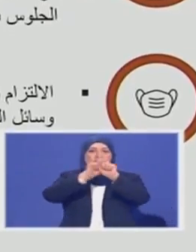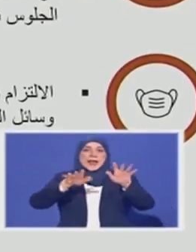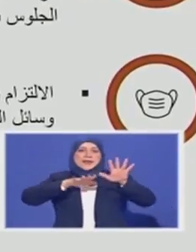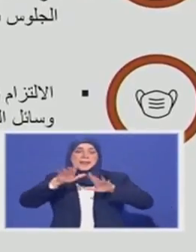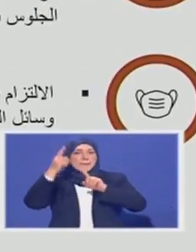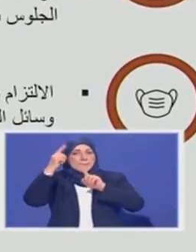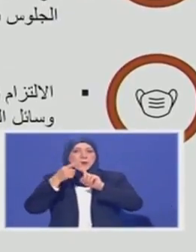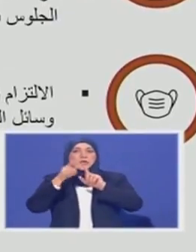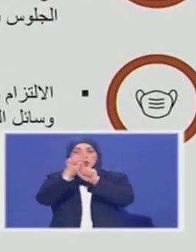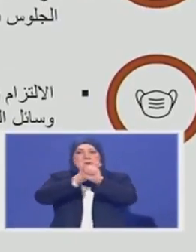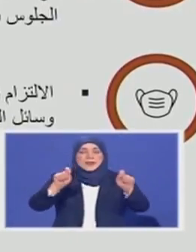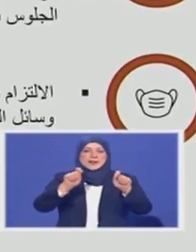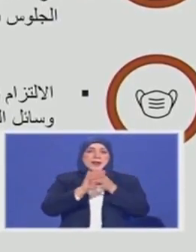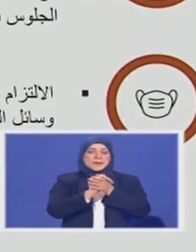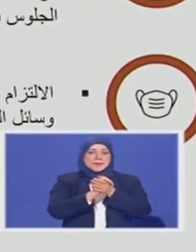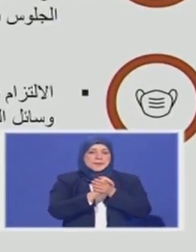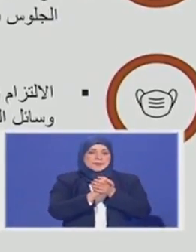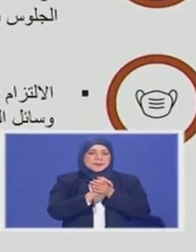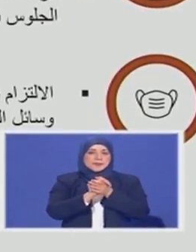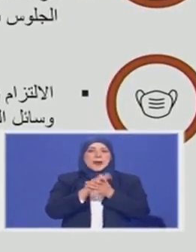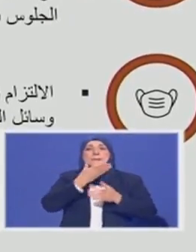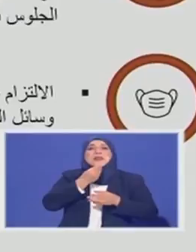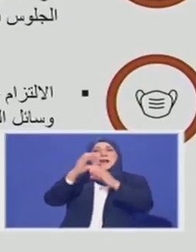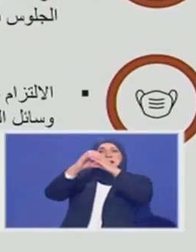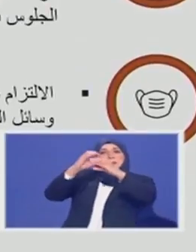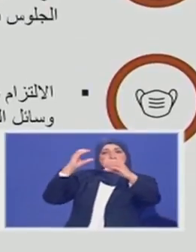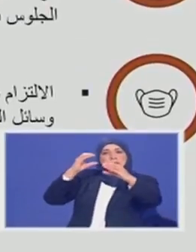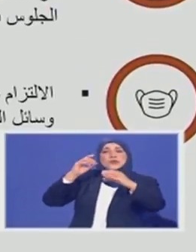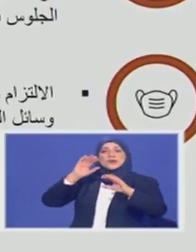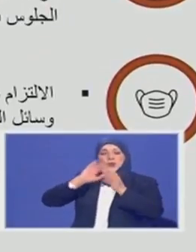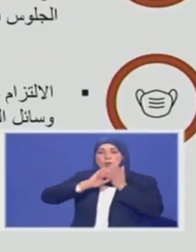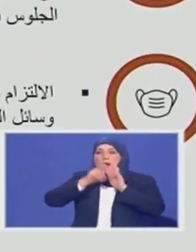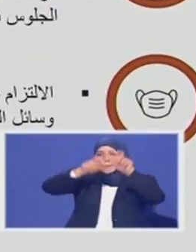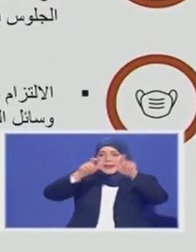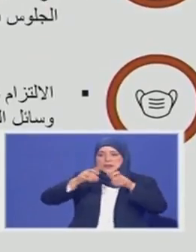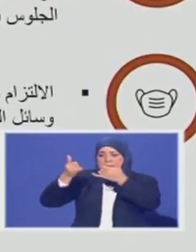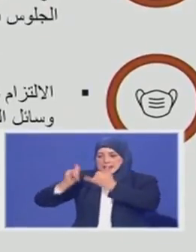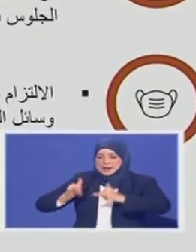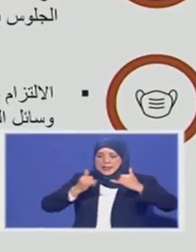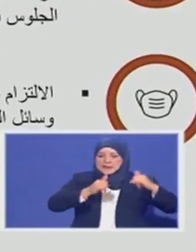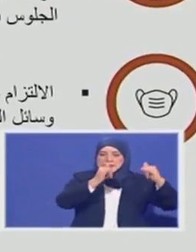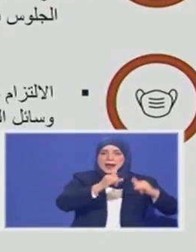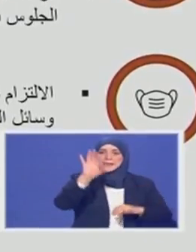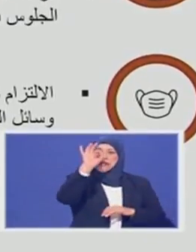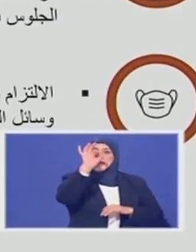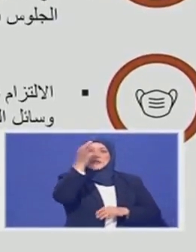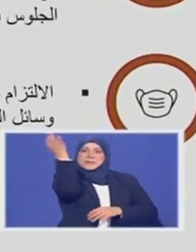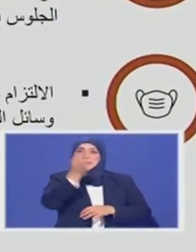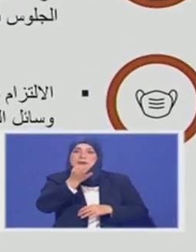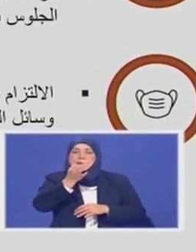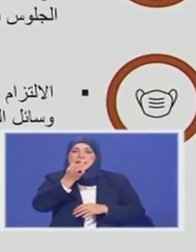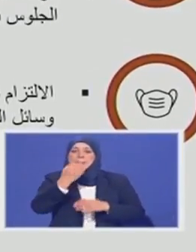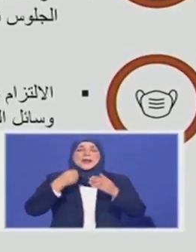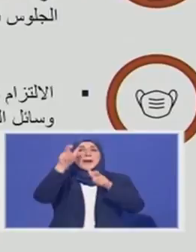عدم وجود معناه في البوس العباد كل قاعدين نصف 50% من